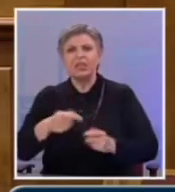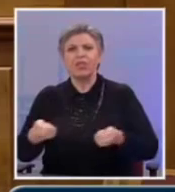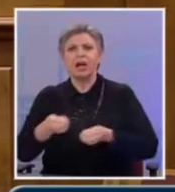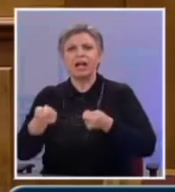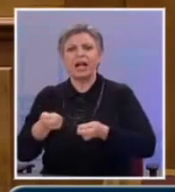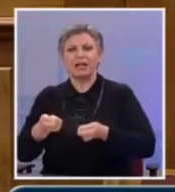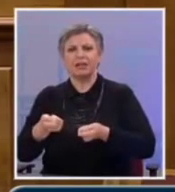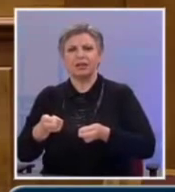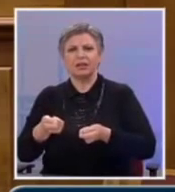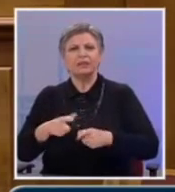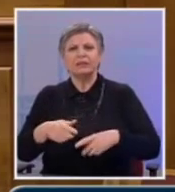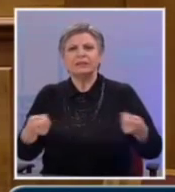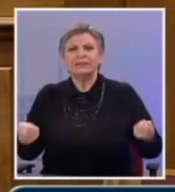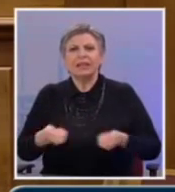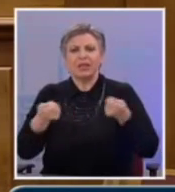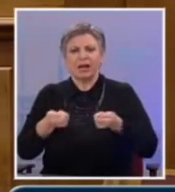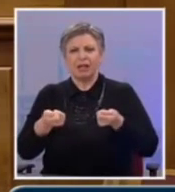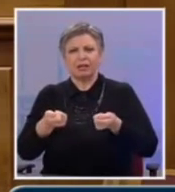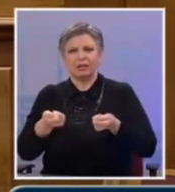ήδη δεσμευτεί να τα υλοποιήσετε.